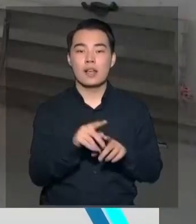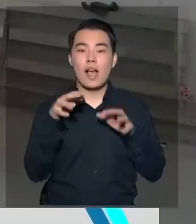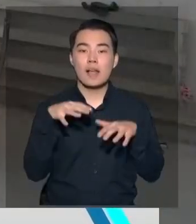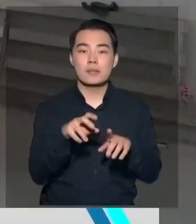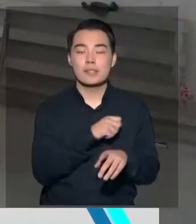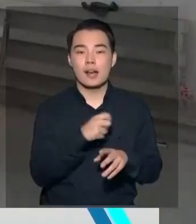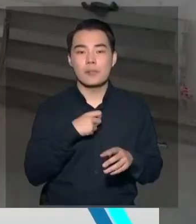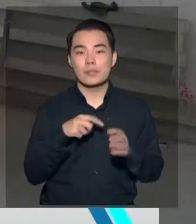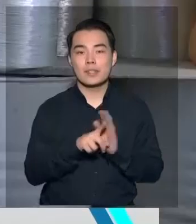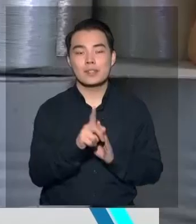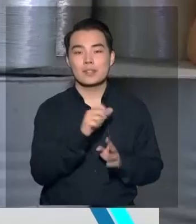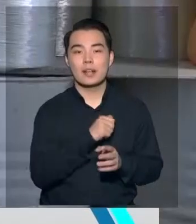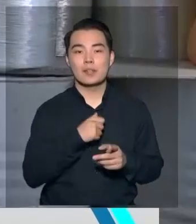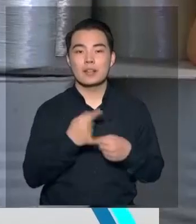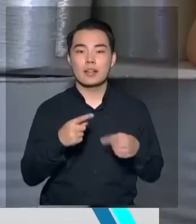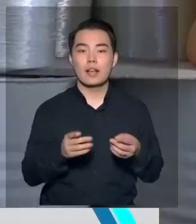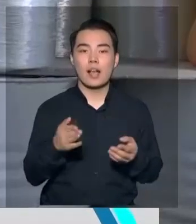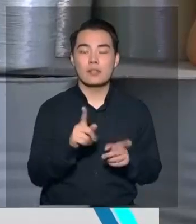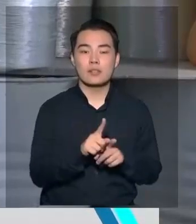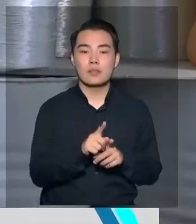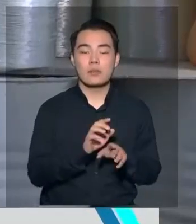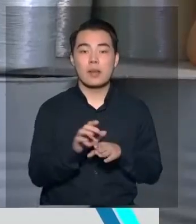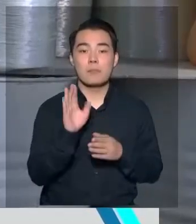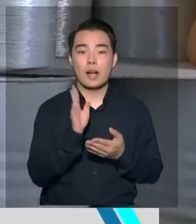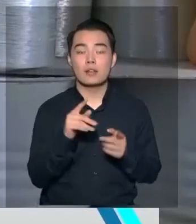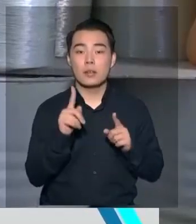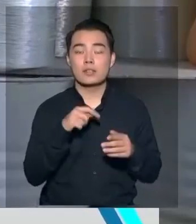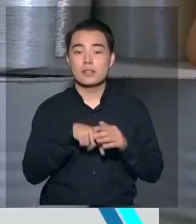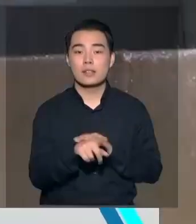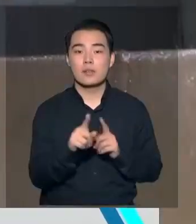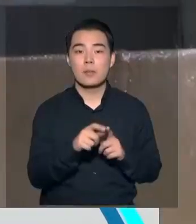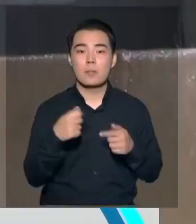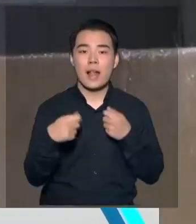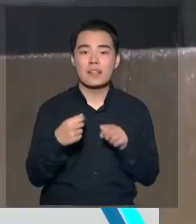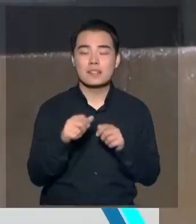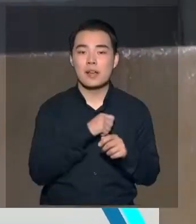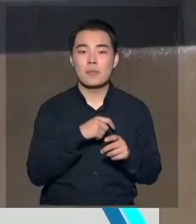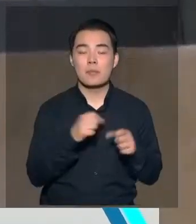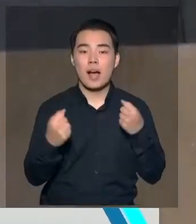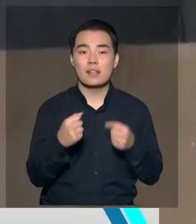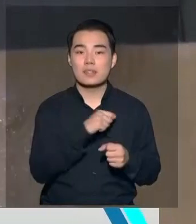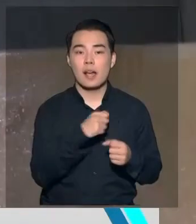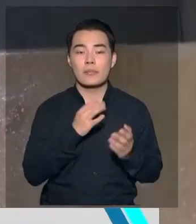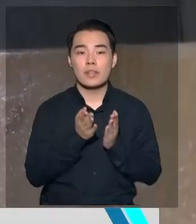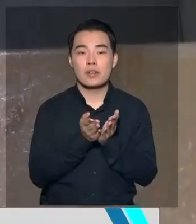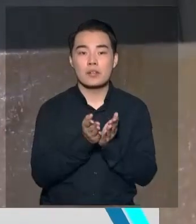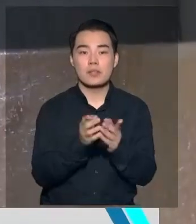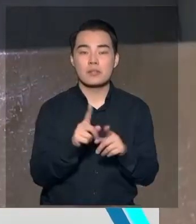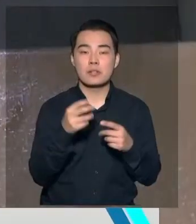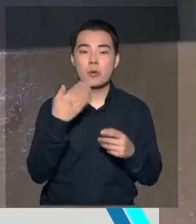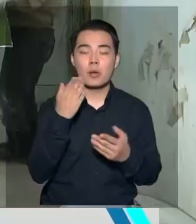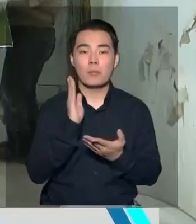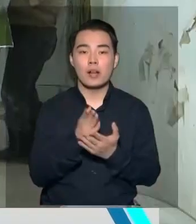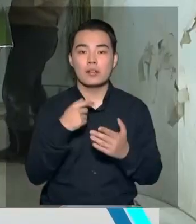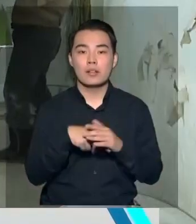балықшылары аралда құрастырылған қайықтарды кәдеге жаратып жүр. Шыны пластикадан жасалған жеңіл көлік су бетінде еркін көсіледі. Әрі